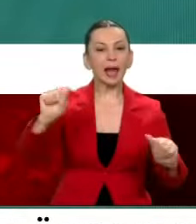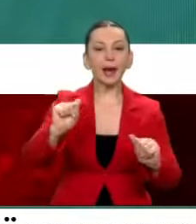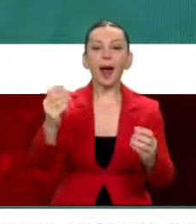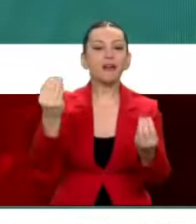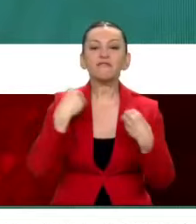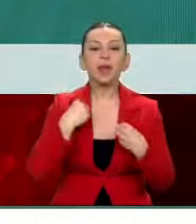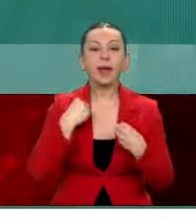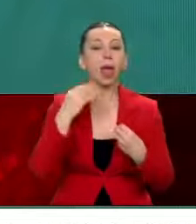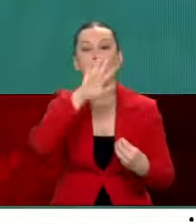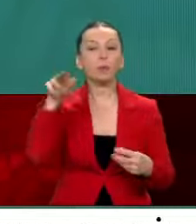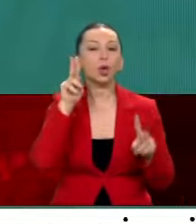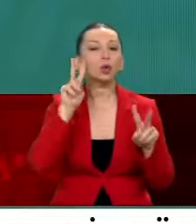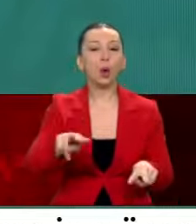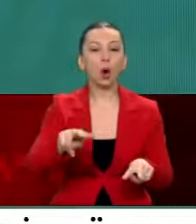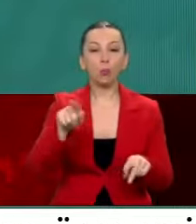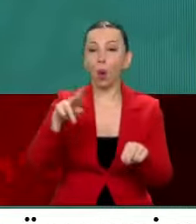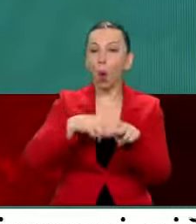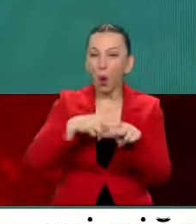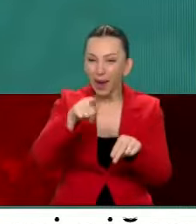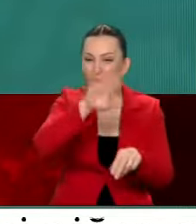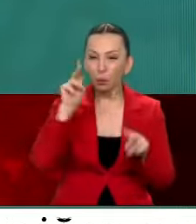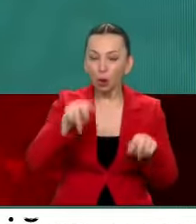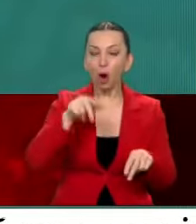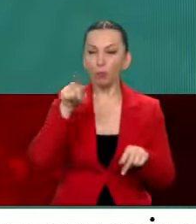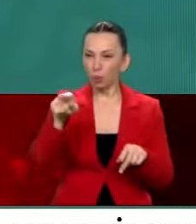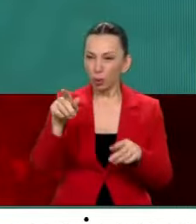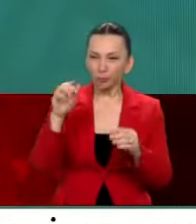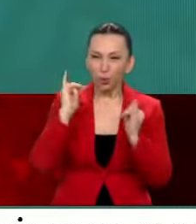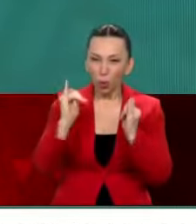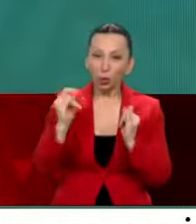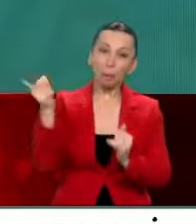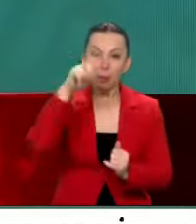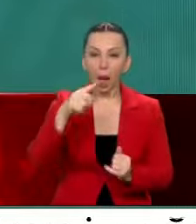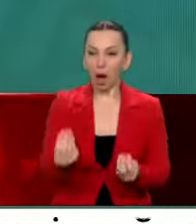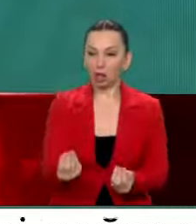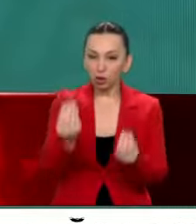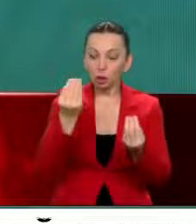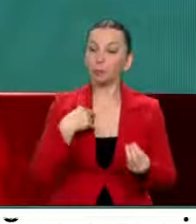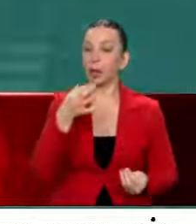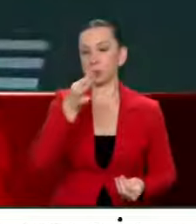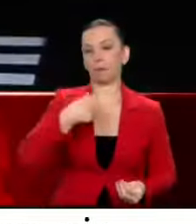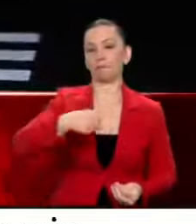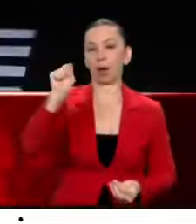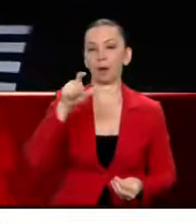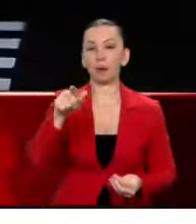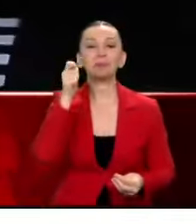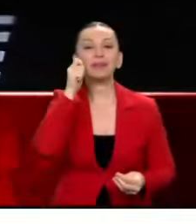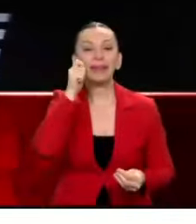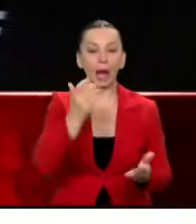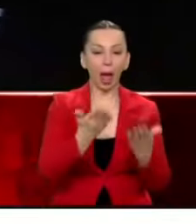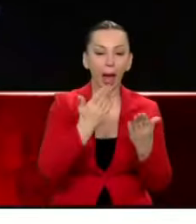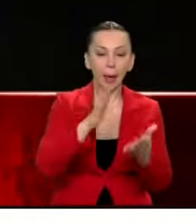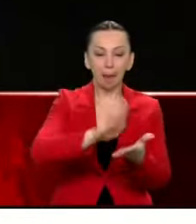en son örneğidir. Böyle bir facianın tekrar yaşanmasına müsaade edemeyiz. Diyanet